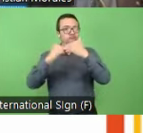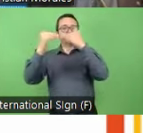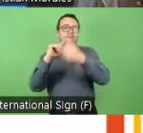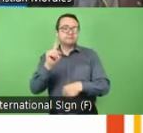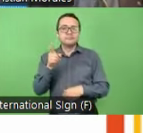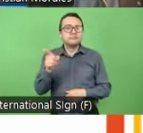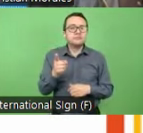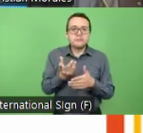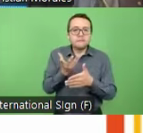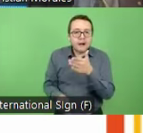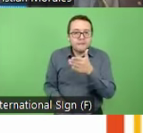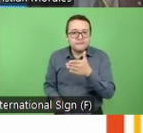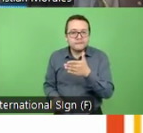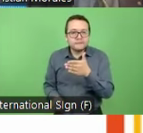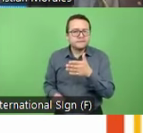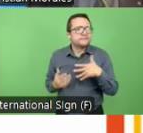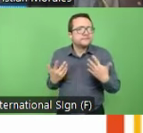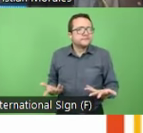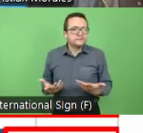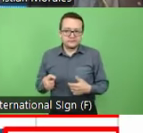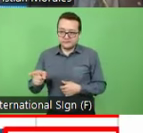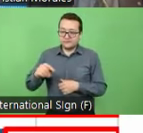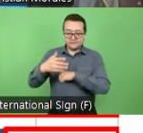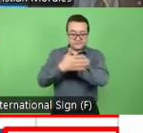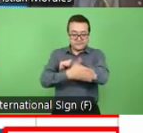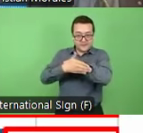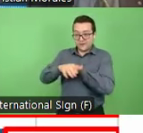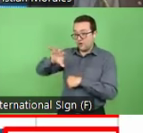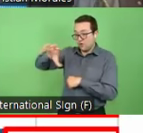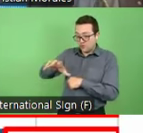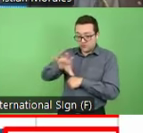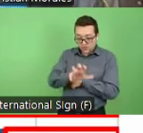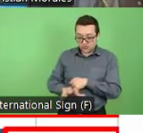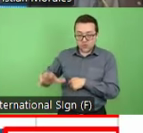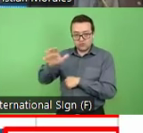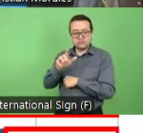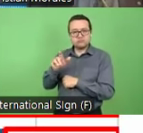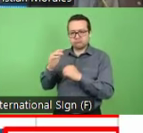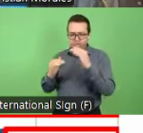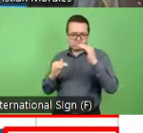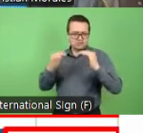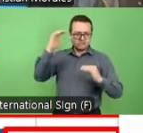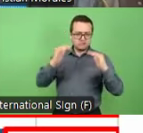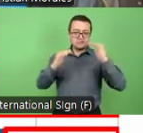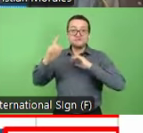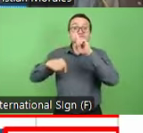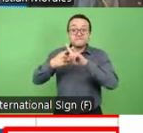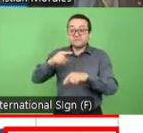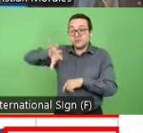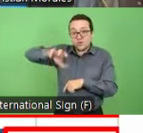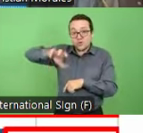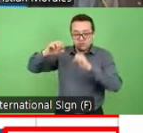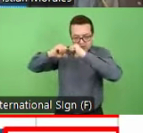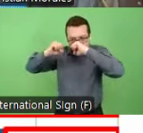persistance entre des países écarts y en termes a de nivel de los couverture entre les distintos pays grupos sociales al et par interior. rapport aux différents groupes Cuando sociaux